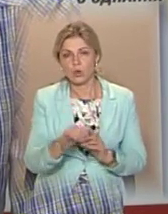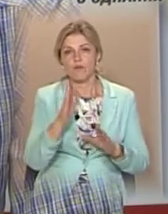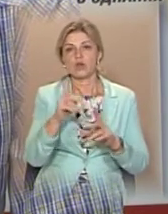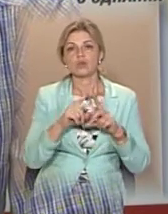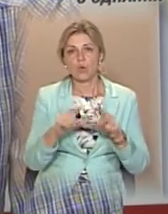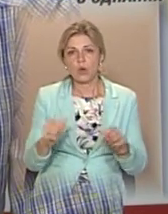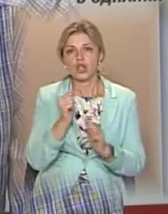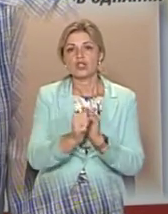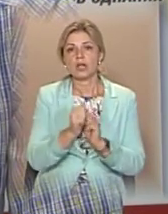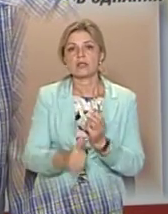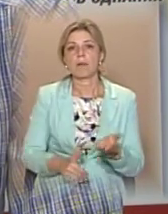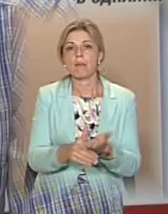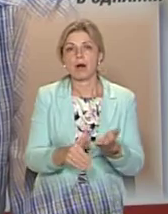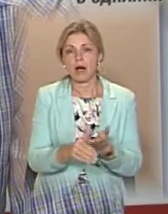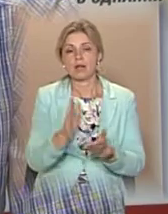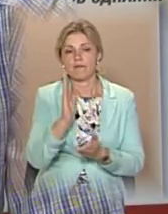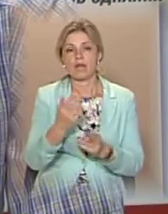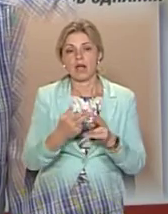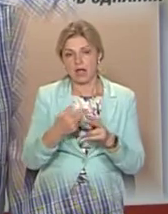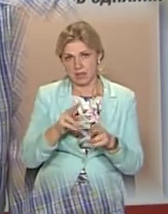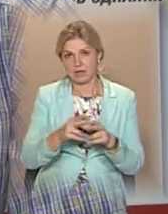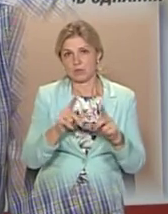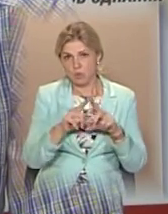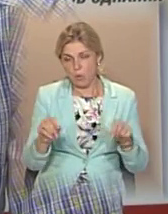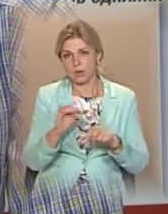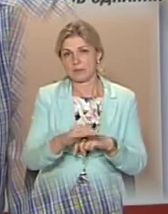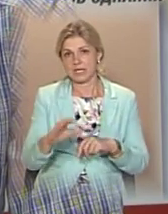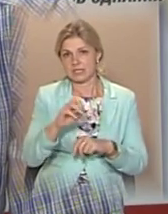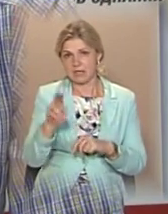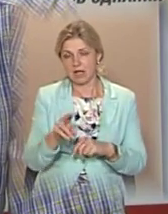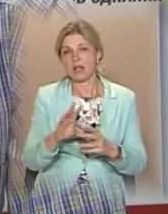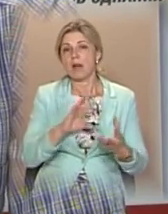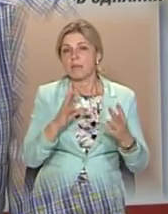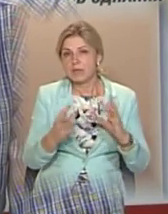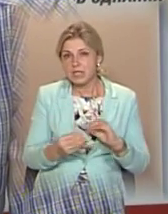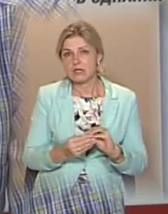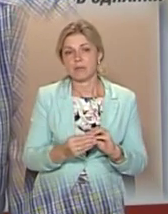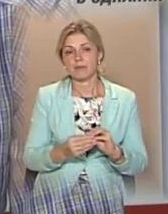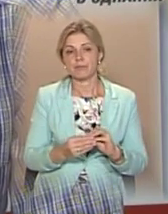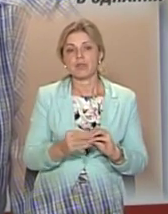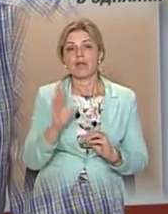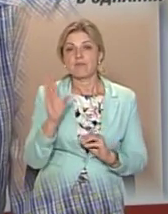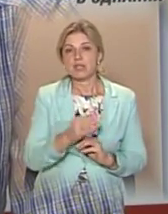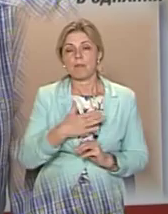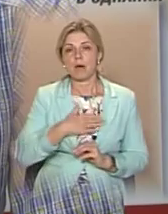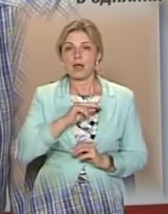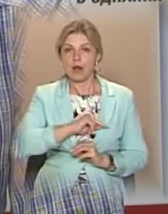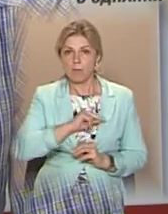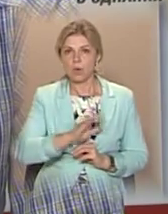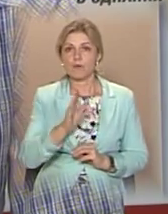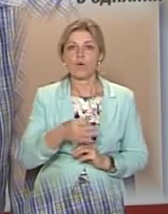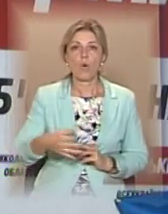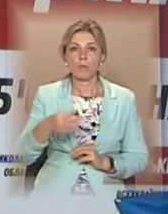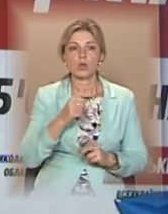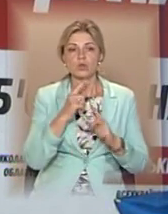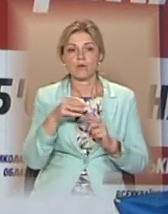Я часто помогаю этим учреждениям. То есть, в принципе, вся моя будет работа в облсовете, дай бог,